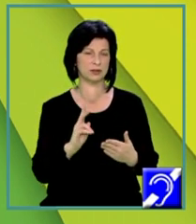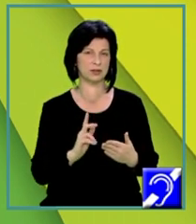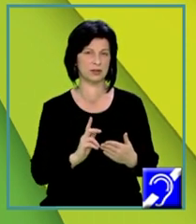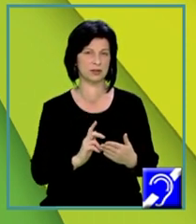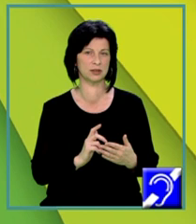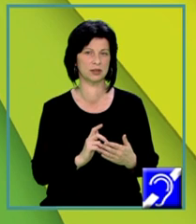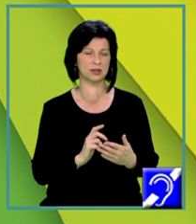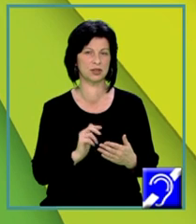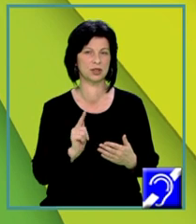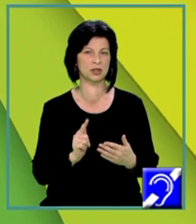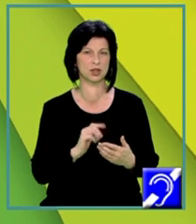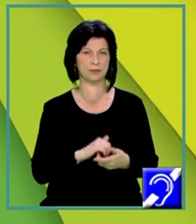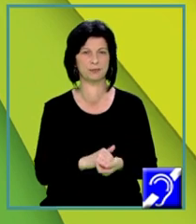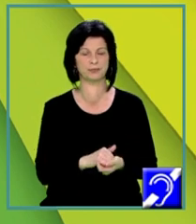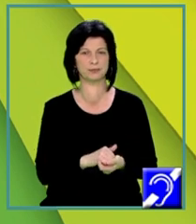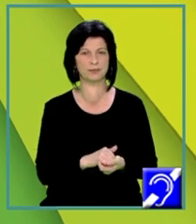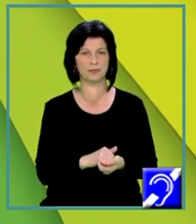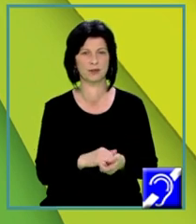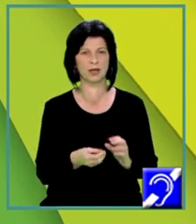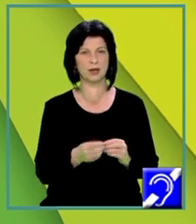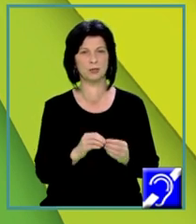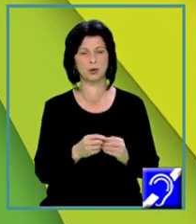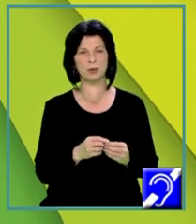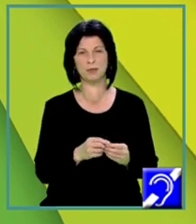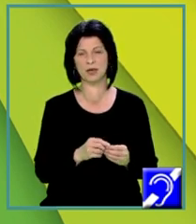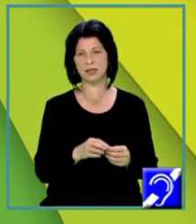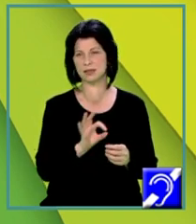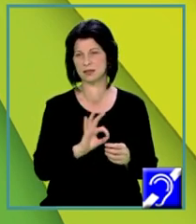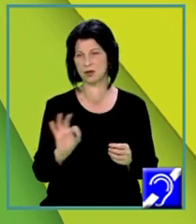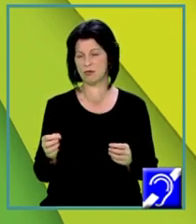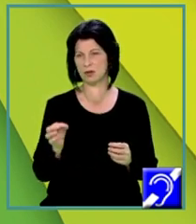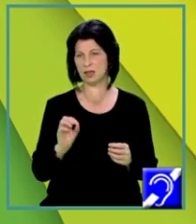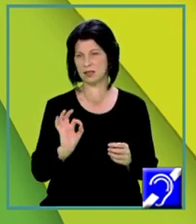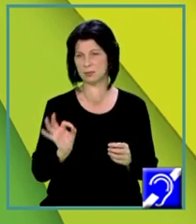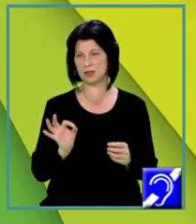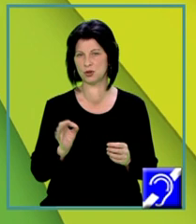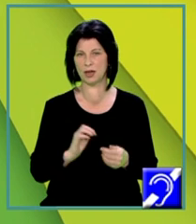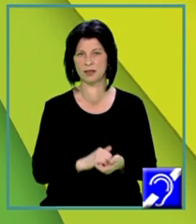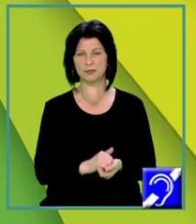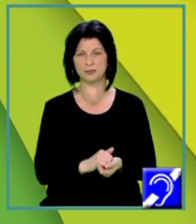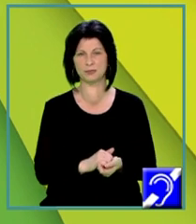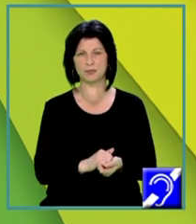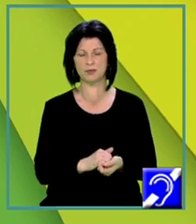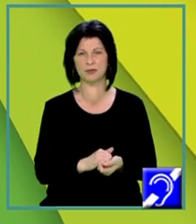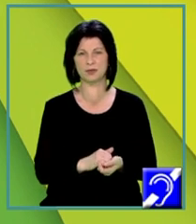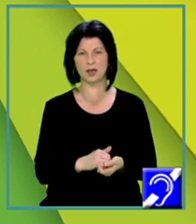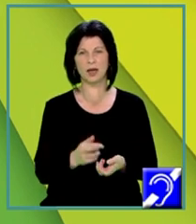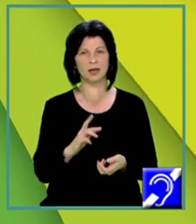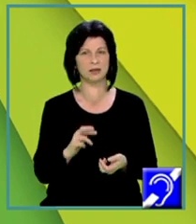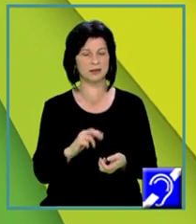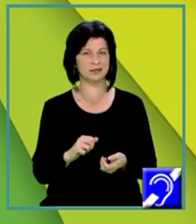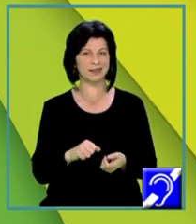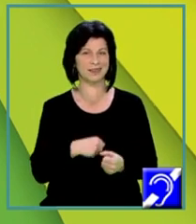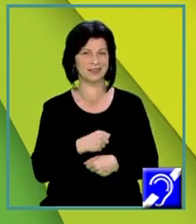probleme un caz particular de divizori zero în finalul funcțiilor dar dificultatea suplimentară